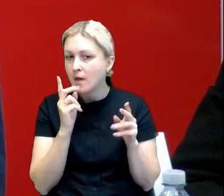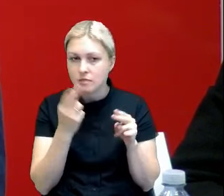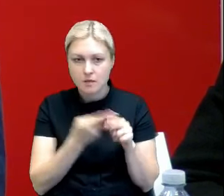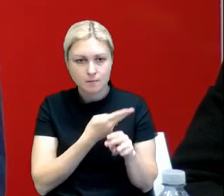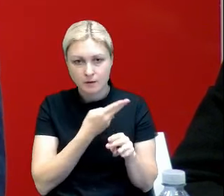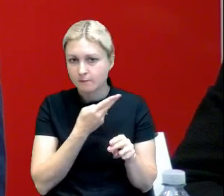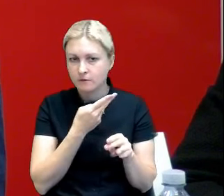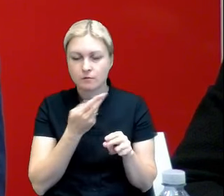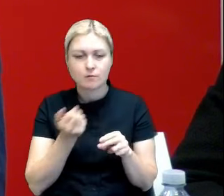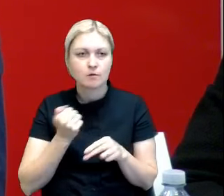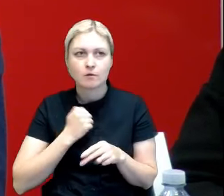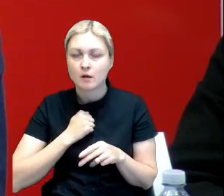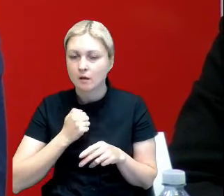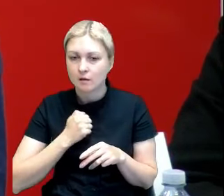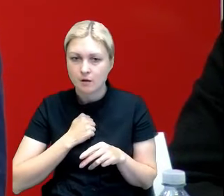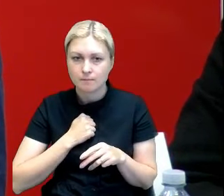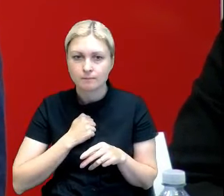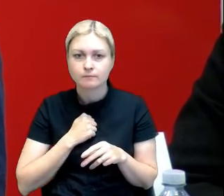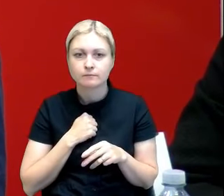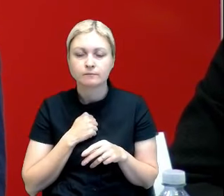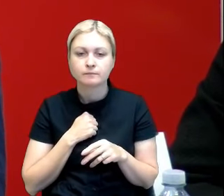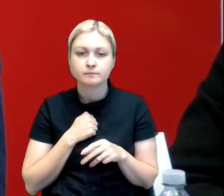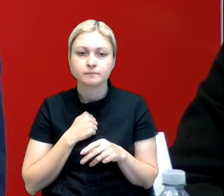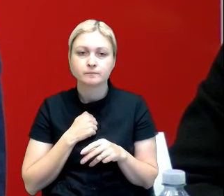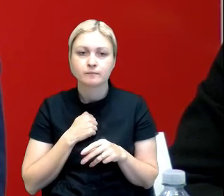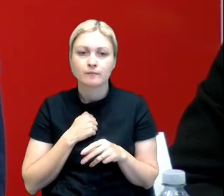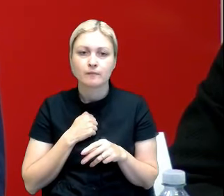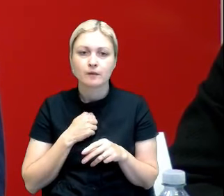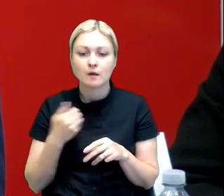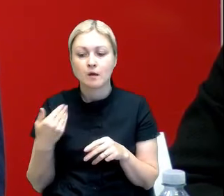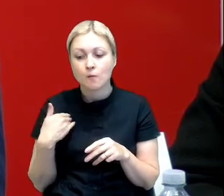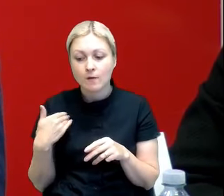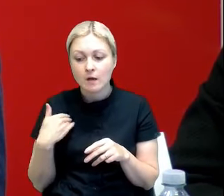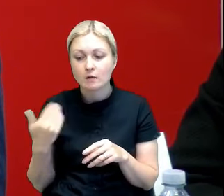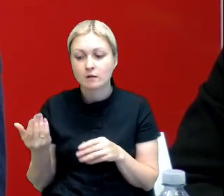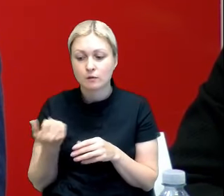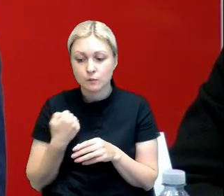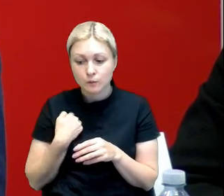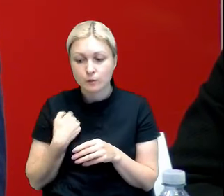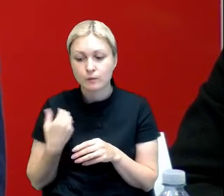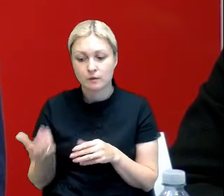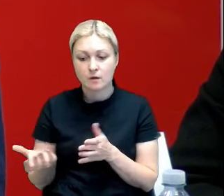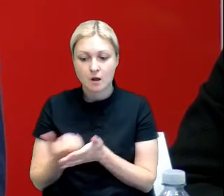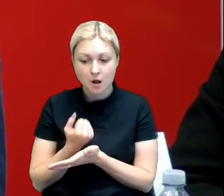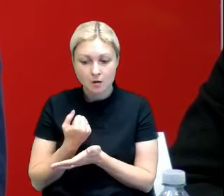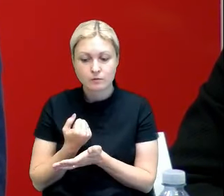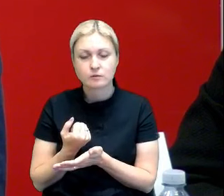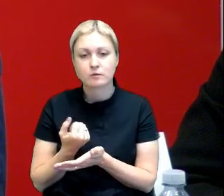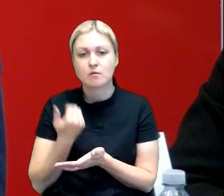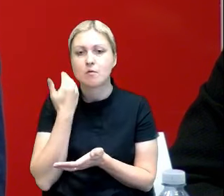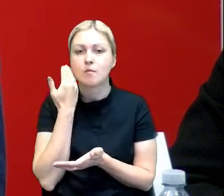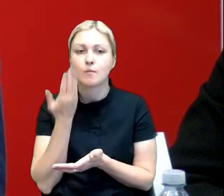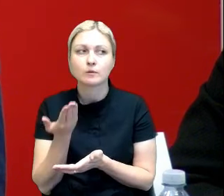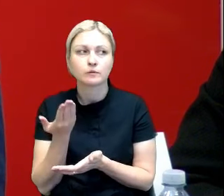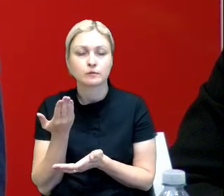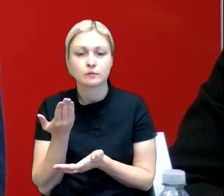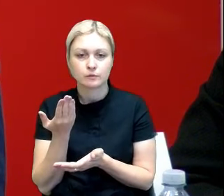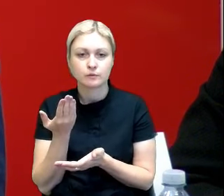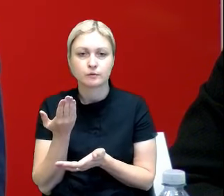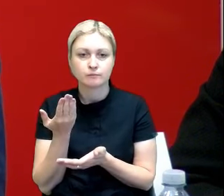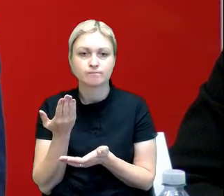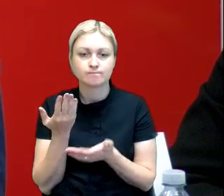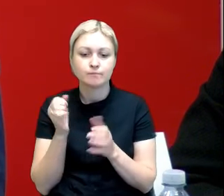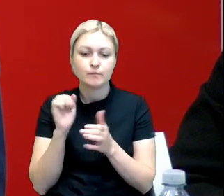labai gaila kad gauname viltį tačiau ta viltis jinai nublėsta dėl dėl įvardintų turbūt